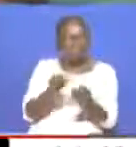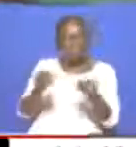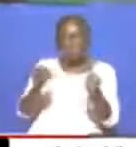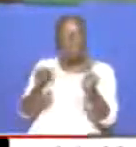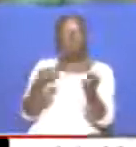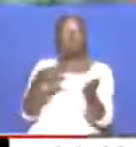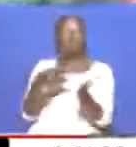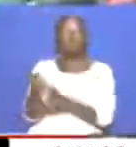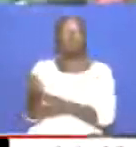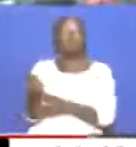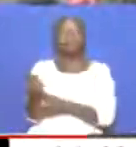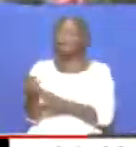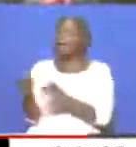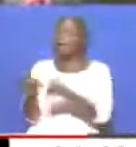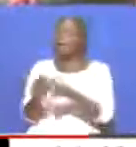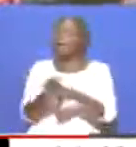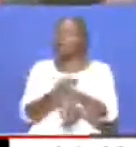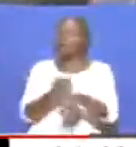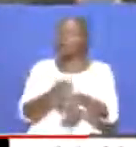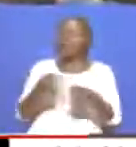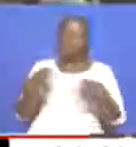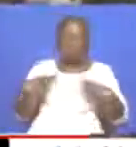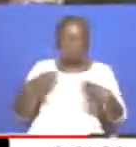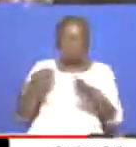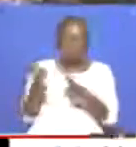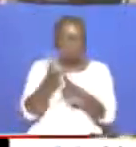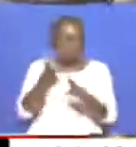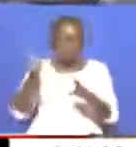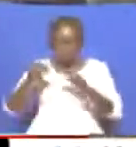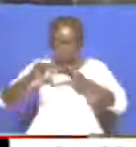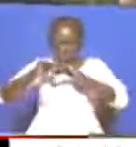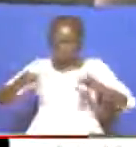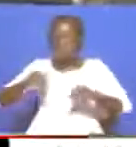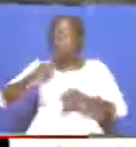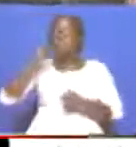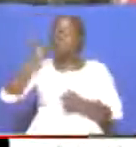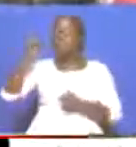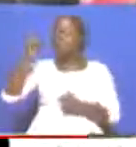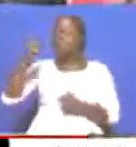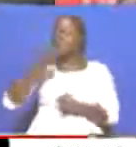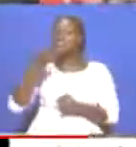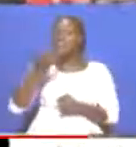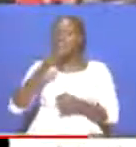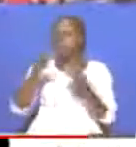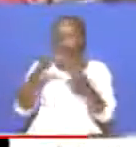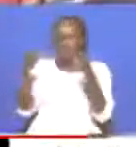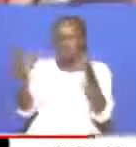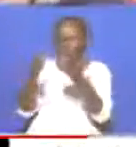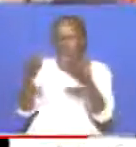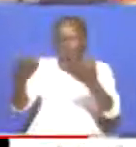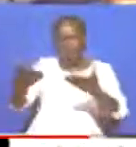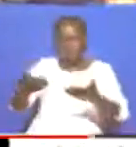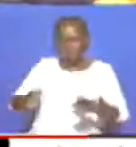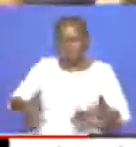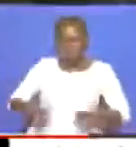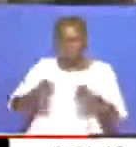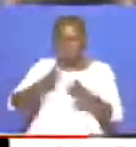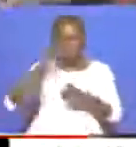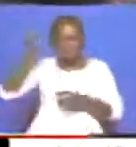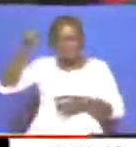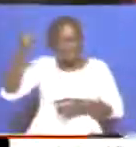The leaders further called on residents to reject divisive politics, claiming all communities are welcome to live in Narok County.